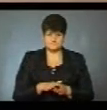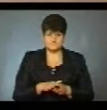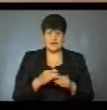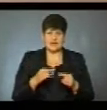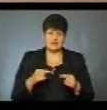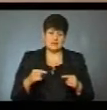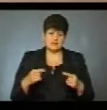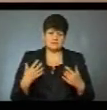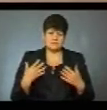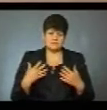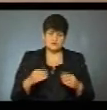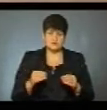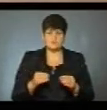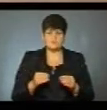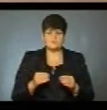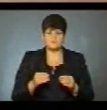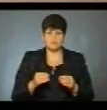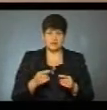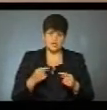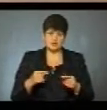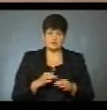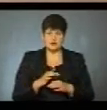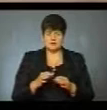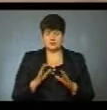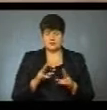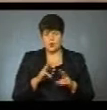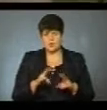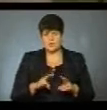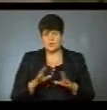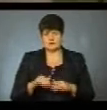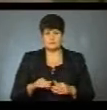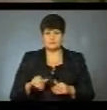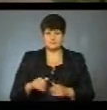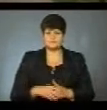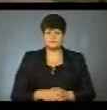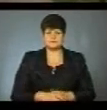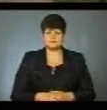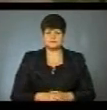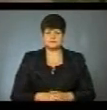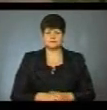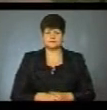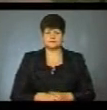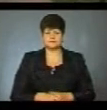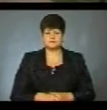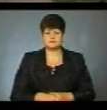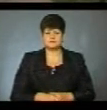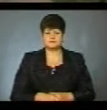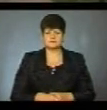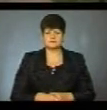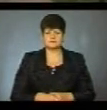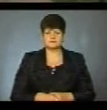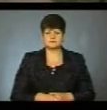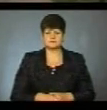інші вже до вичерпання цих обсягів, тобто ще інші проєкти ми вже будемо просто розглядати в процесі. Богдан Буденчук, Оксана Галіяш, новини на